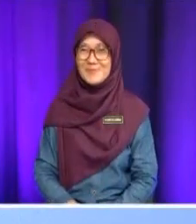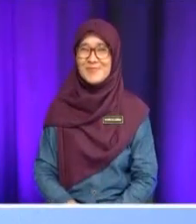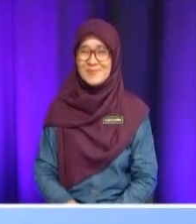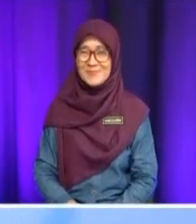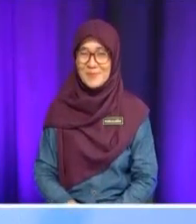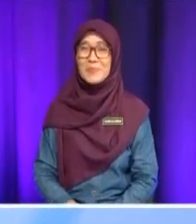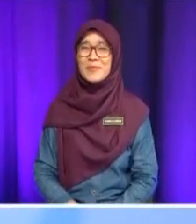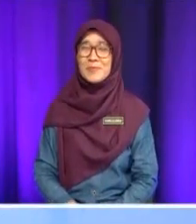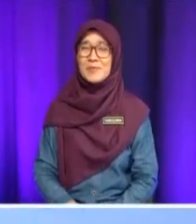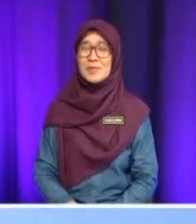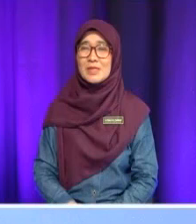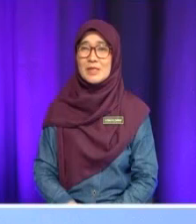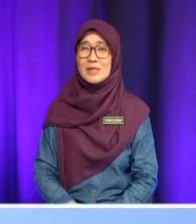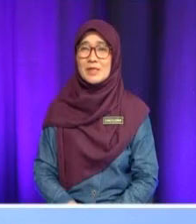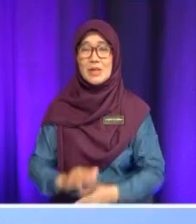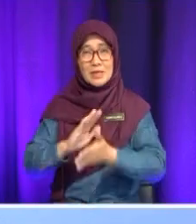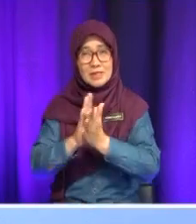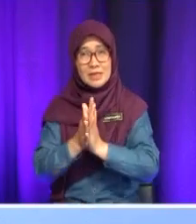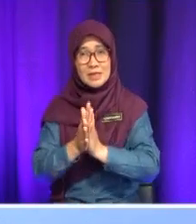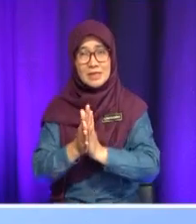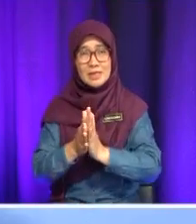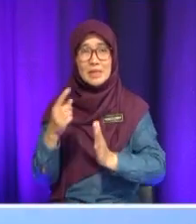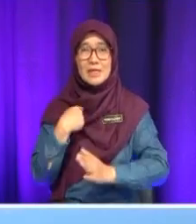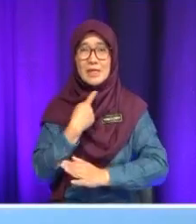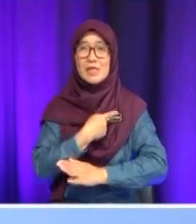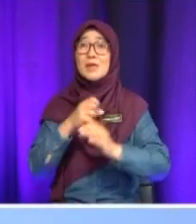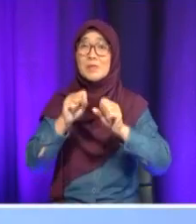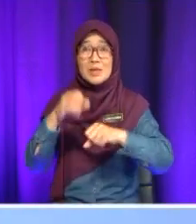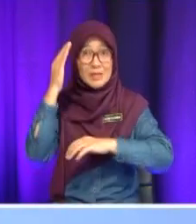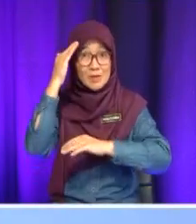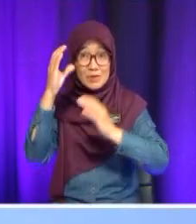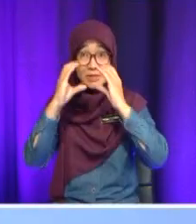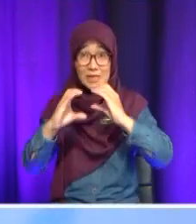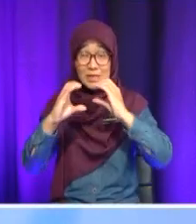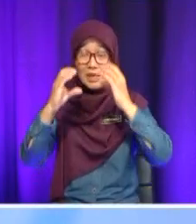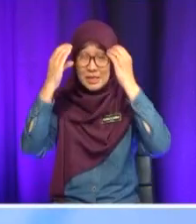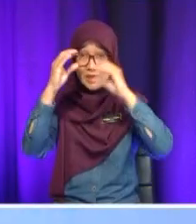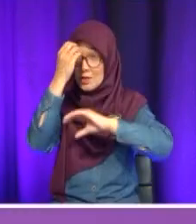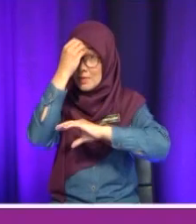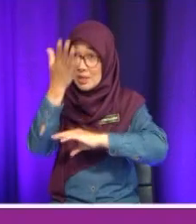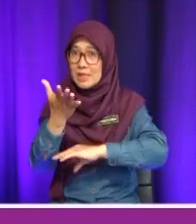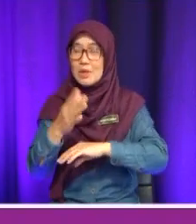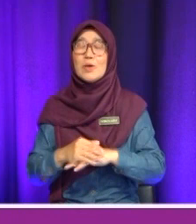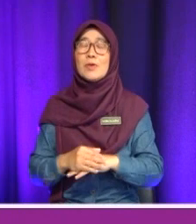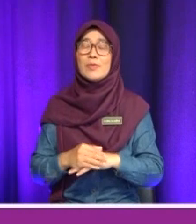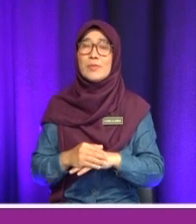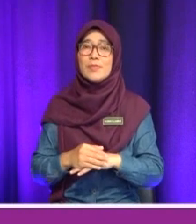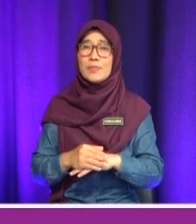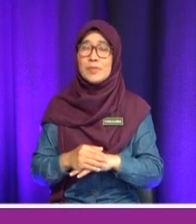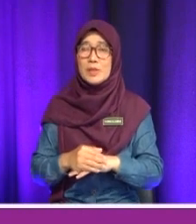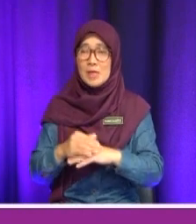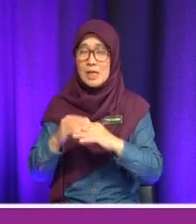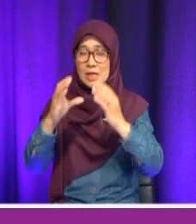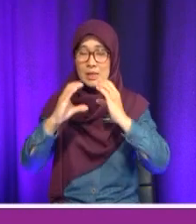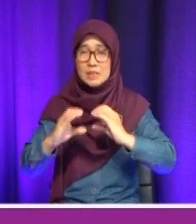sekalian Oke jadi kita terang kakek sini carinya oke oke Bagaimana cara cari bilangan cari menyusun